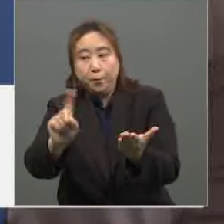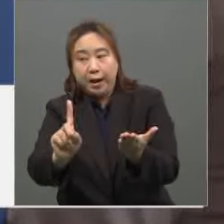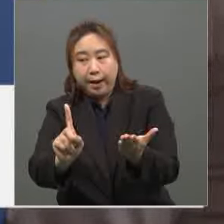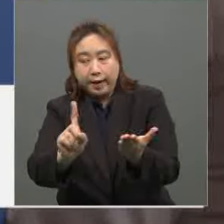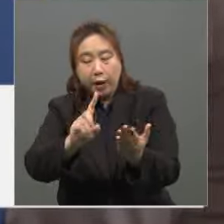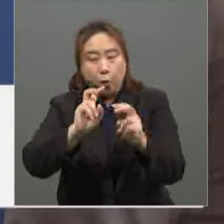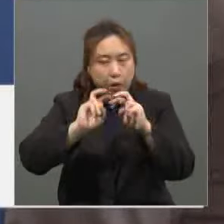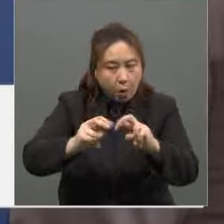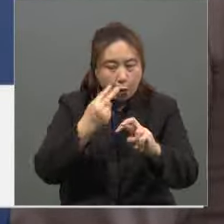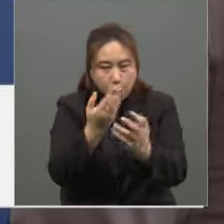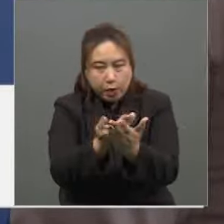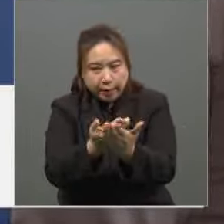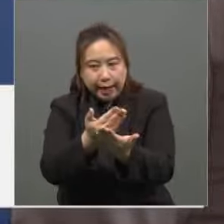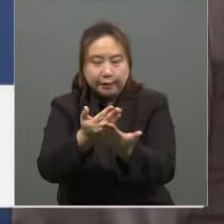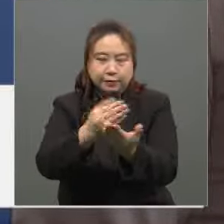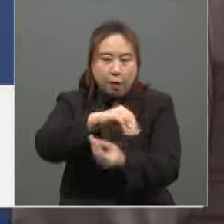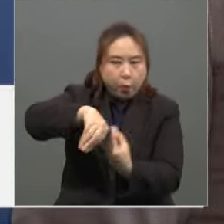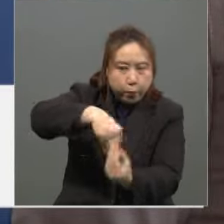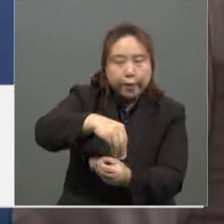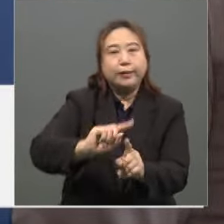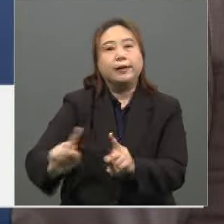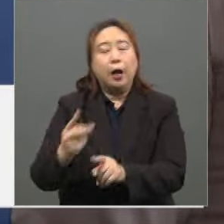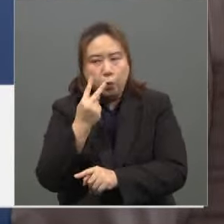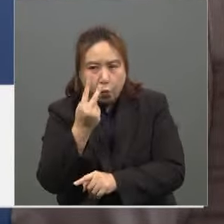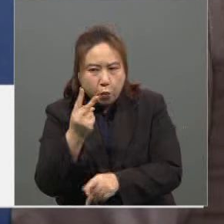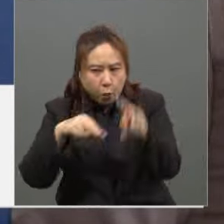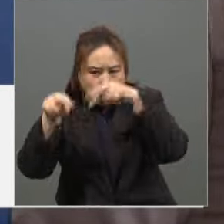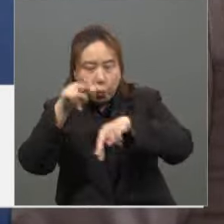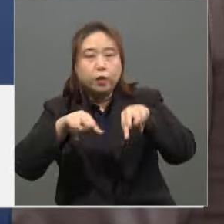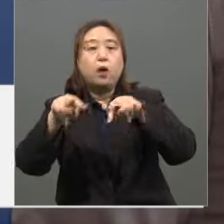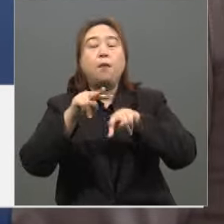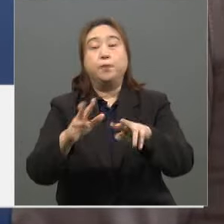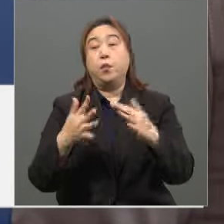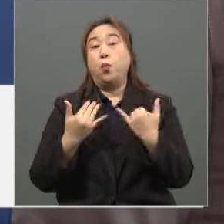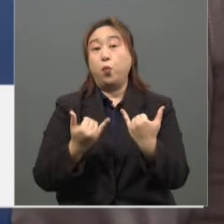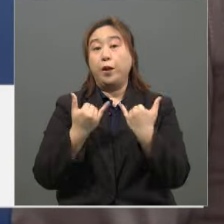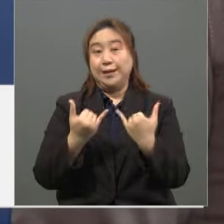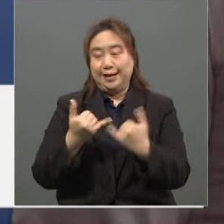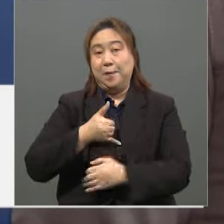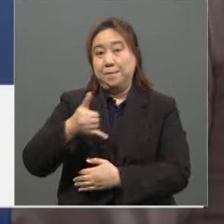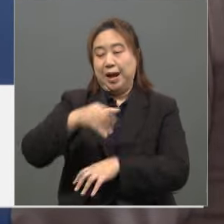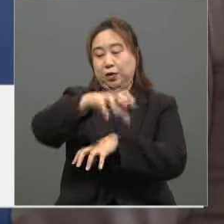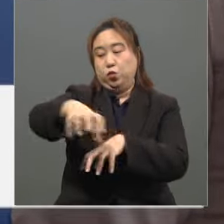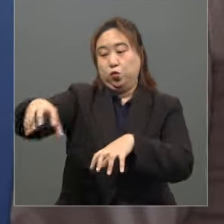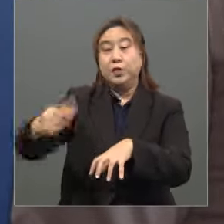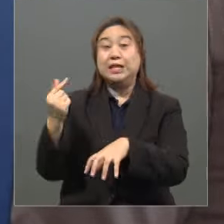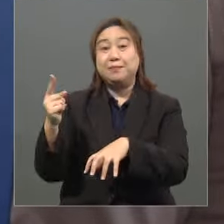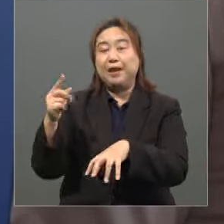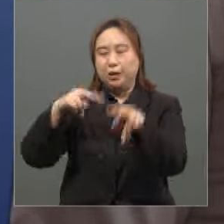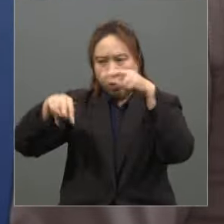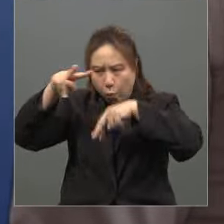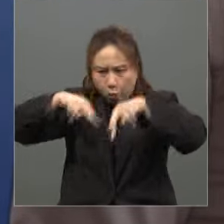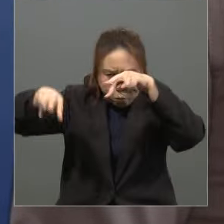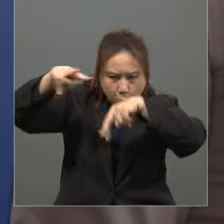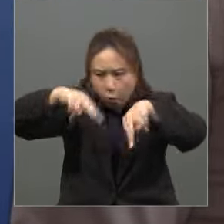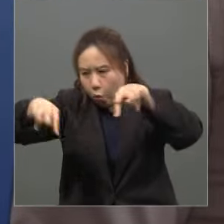ญชีการเงินนะครับในวันนี้มีการไปตรวจค้นทั้งหมด11จุดด้วยกัน